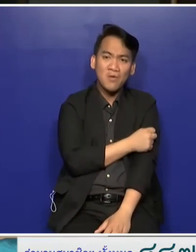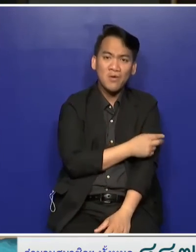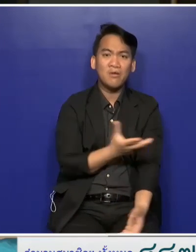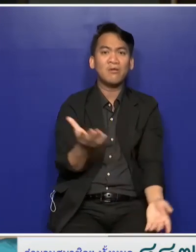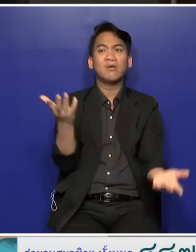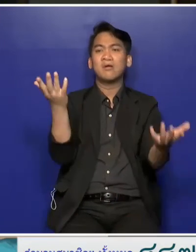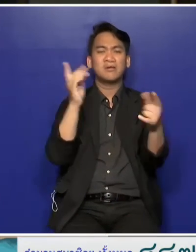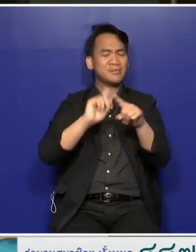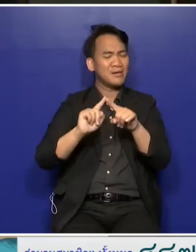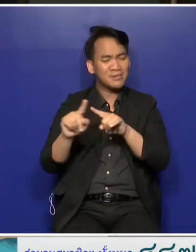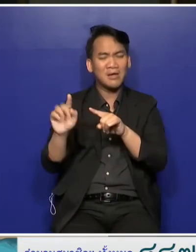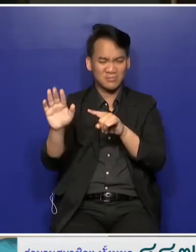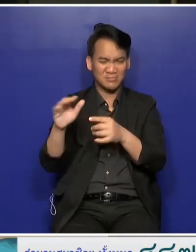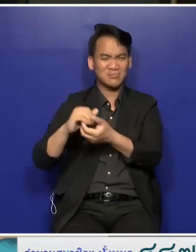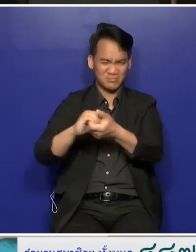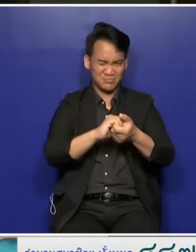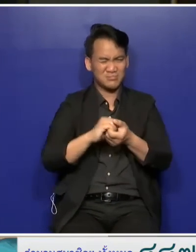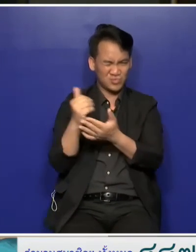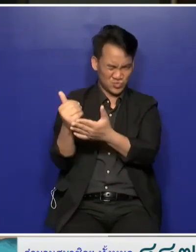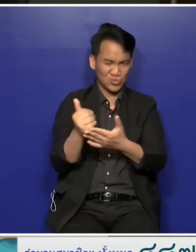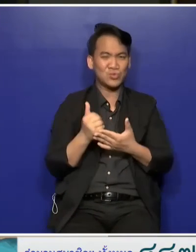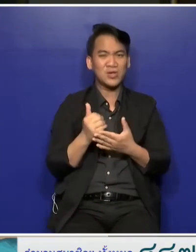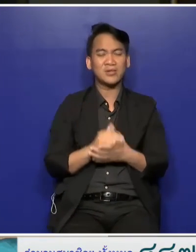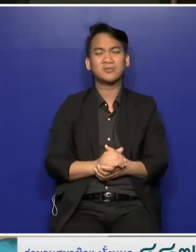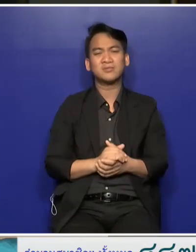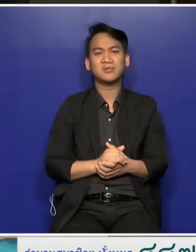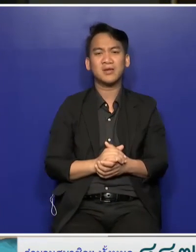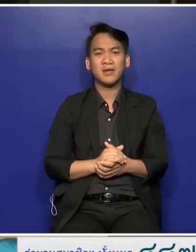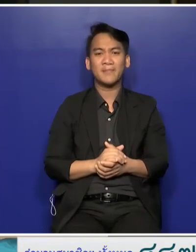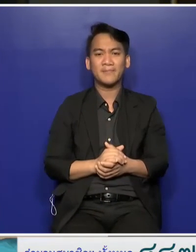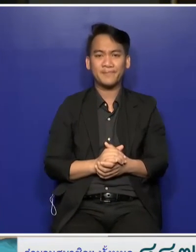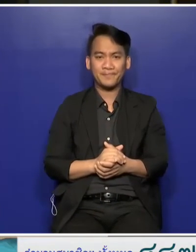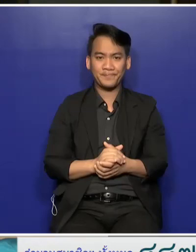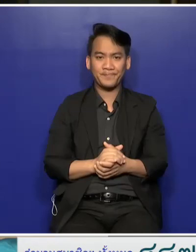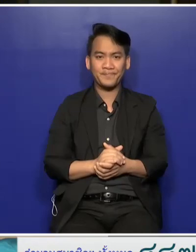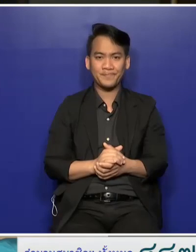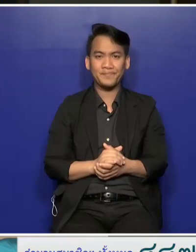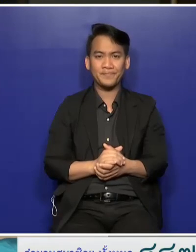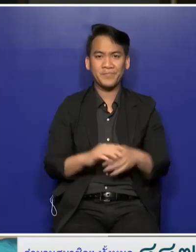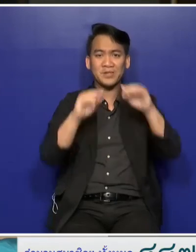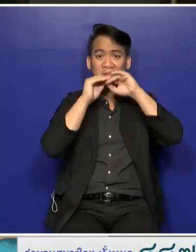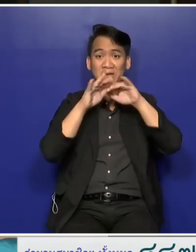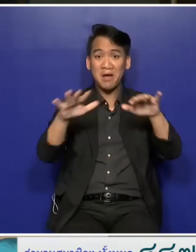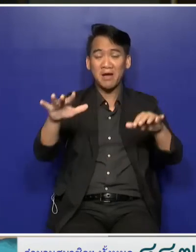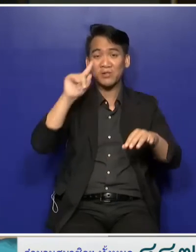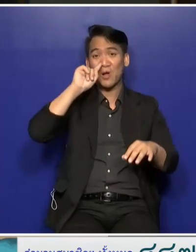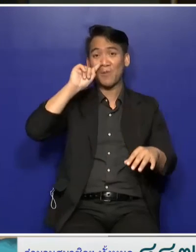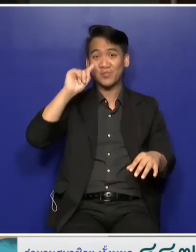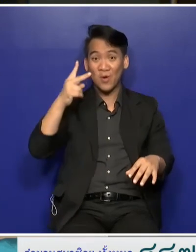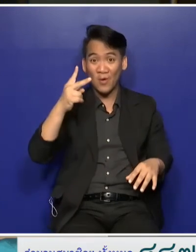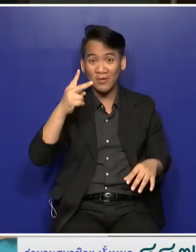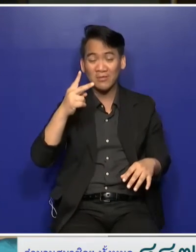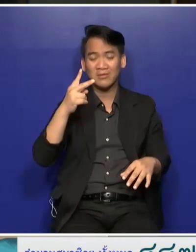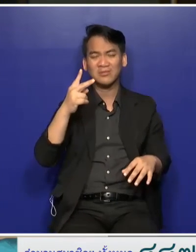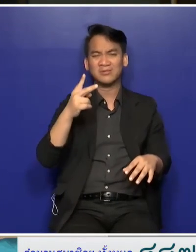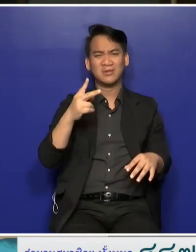กับรายลเอีดเกินไปว่าเรามาคุยกวาวนี่มัเป็ Second Wave หือ First Wave อะไรที่ว่าอยางเวียงกอยู่ไม่ต้องเวียงแล้